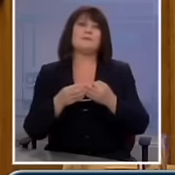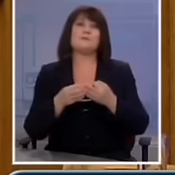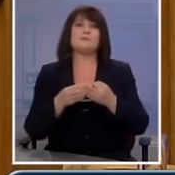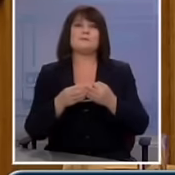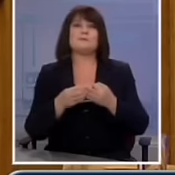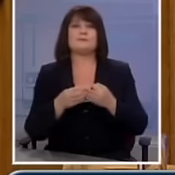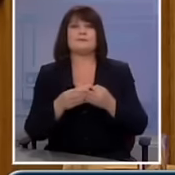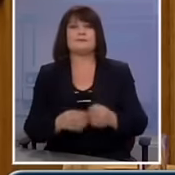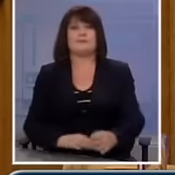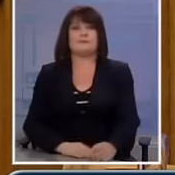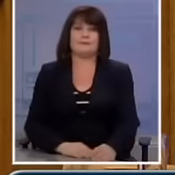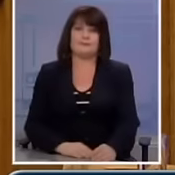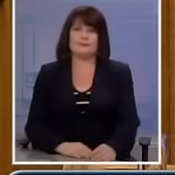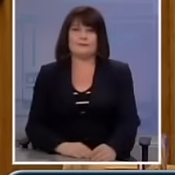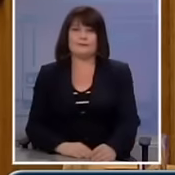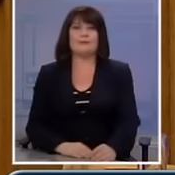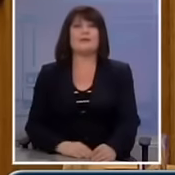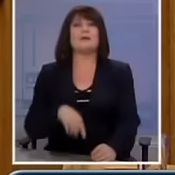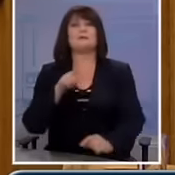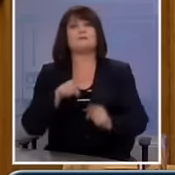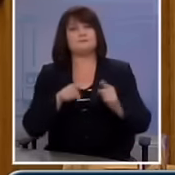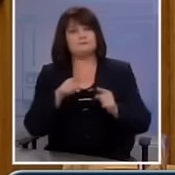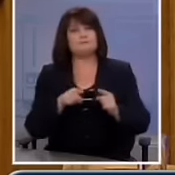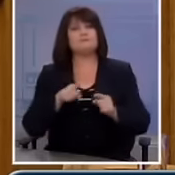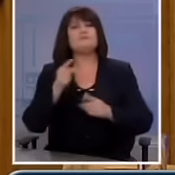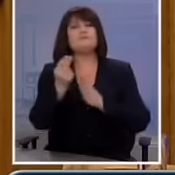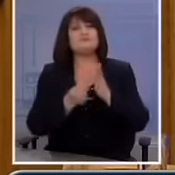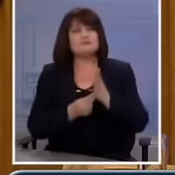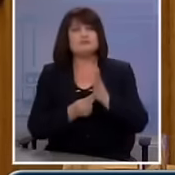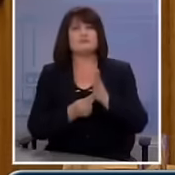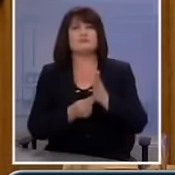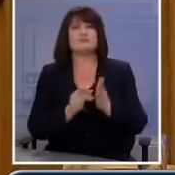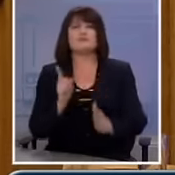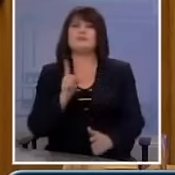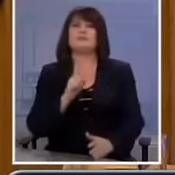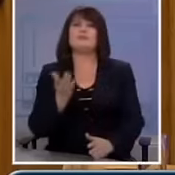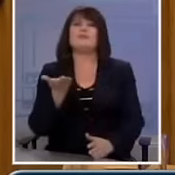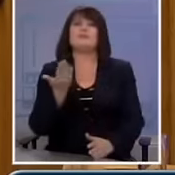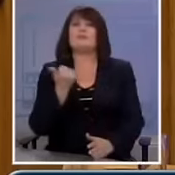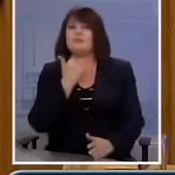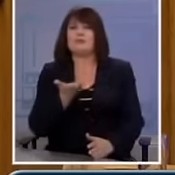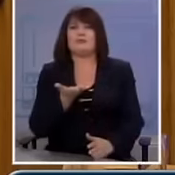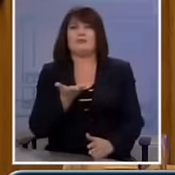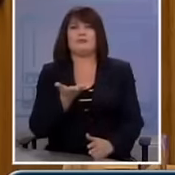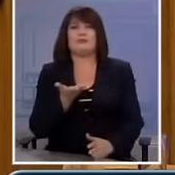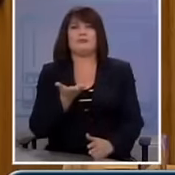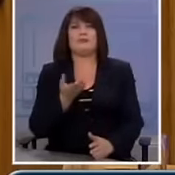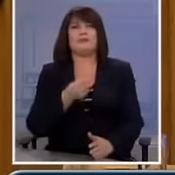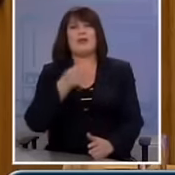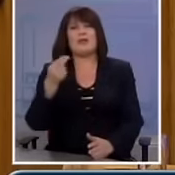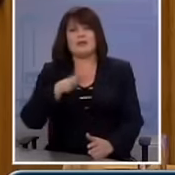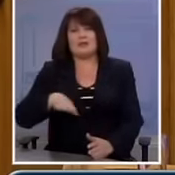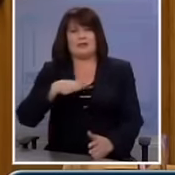ή αμετάφραστα, από παράγοντες που πολλές φορές δεν έχουν την ελάχιστη θεσμική